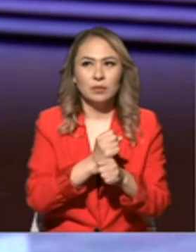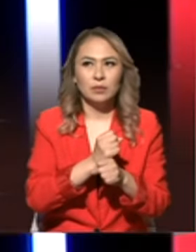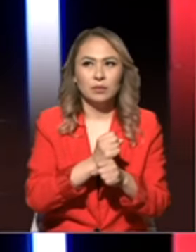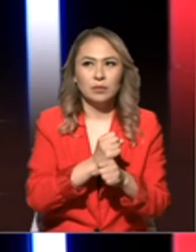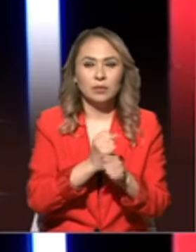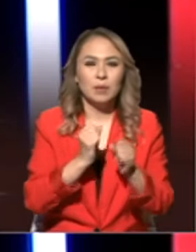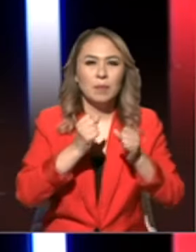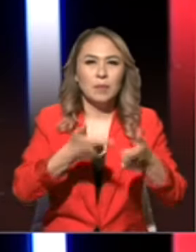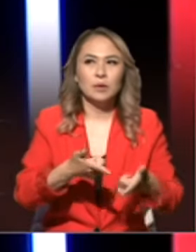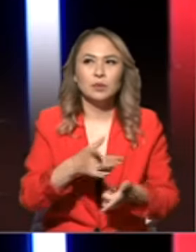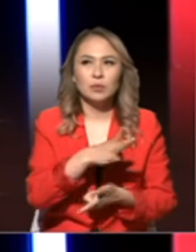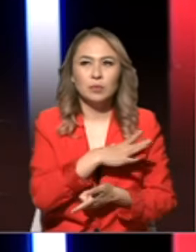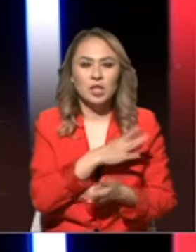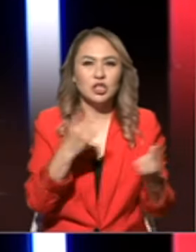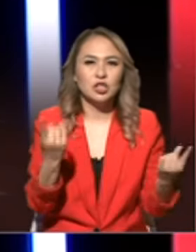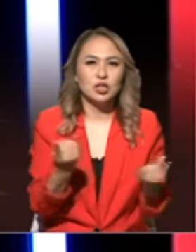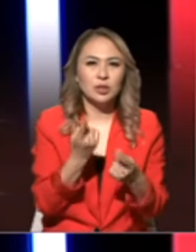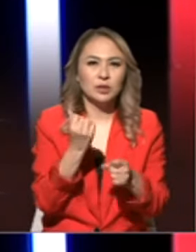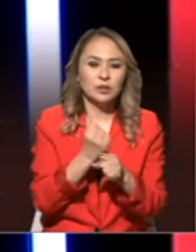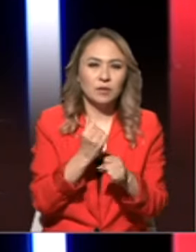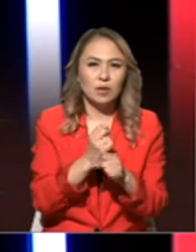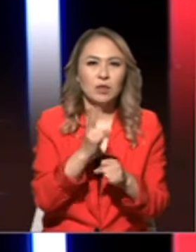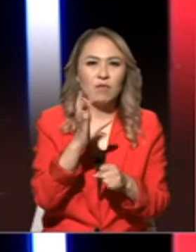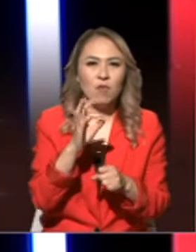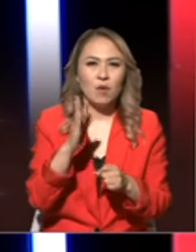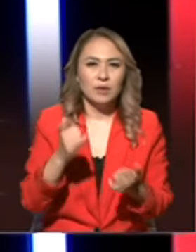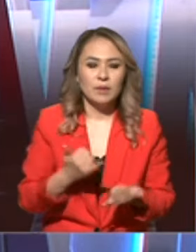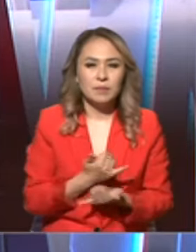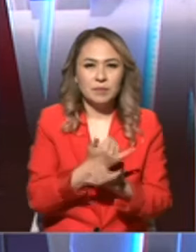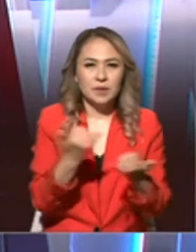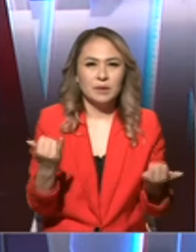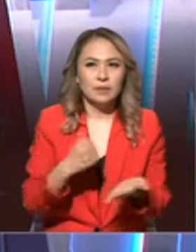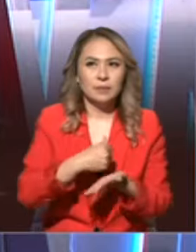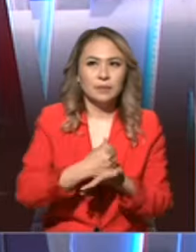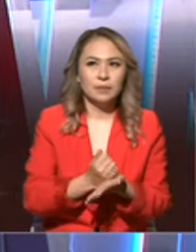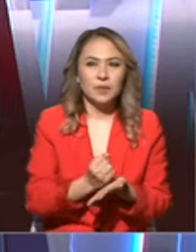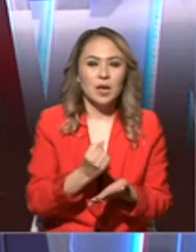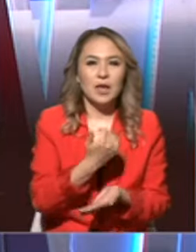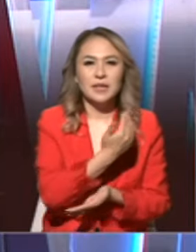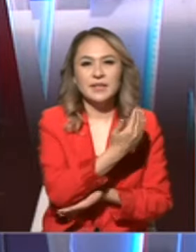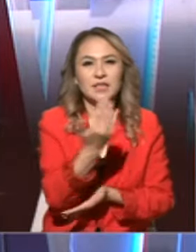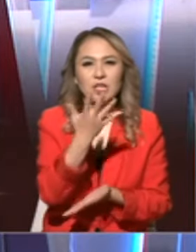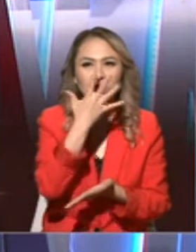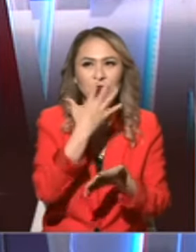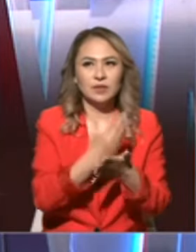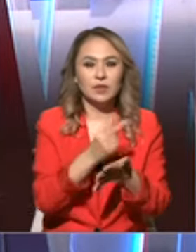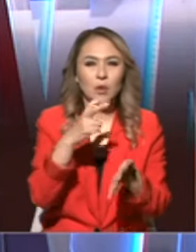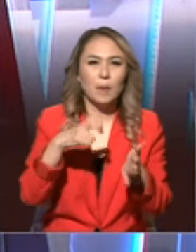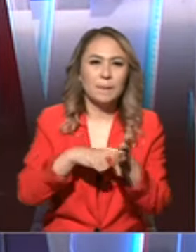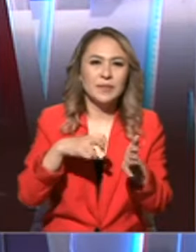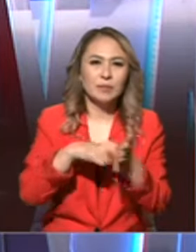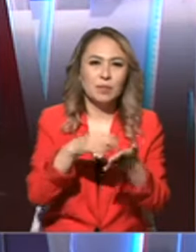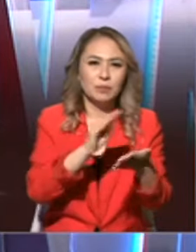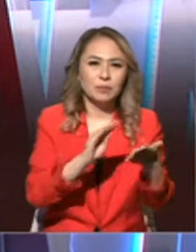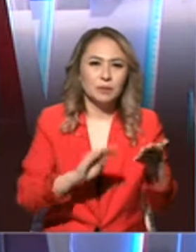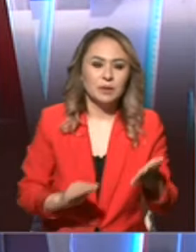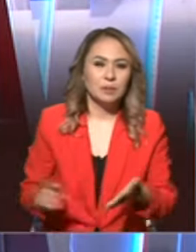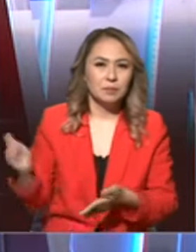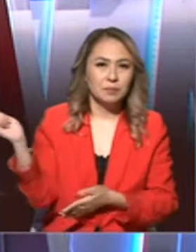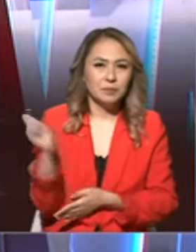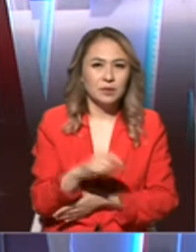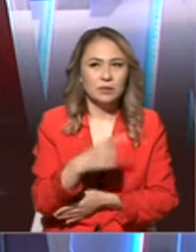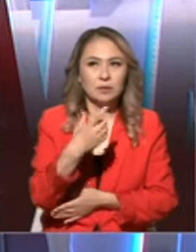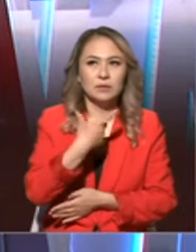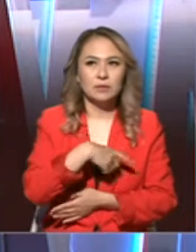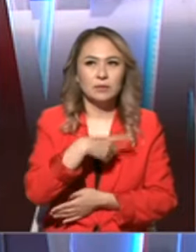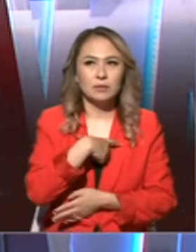түсу үшін. Жеңілдіктерді жасадық, квоталарды белгіледік. Ал енді сіздер өздеріңіз ықтияр хатпен келген азаматтардың бәрі